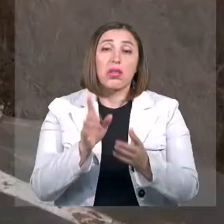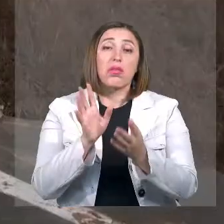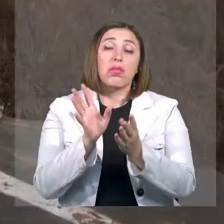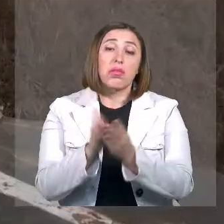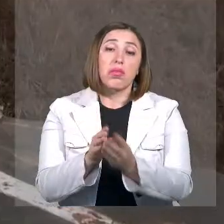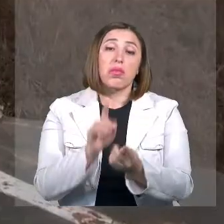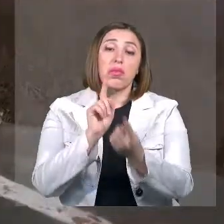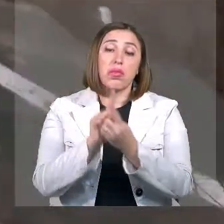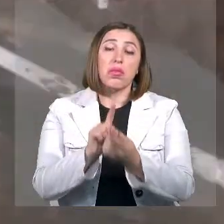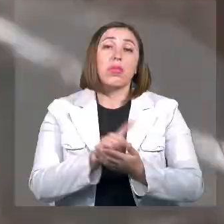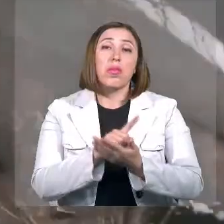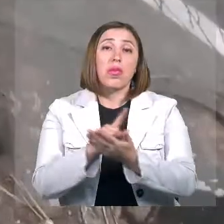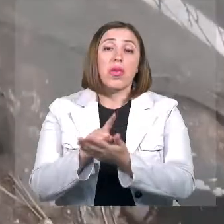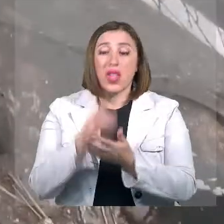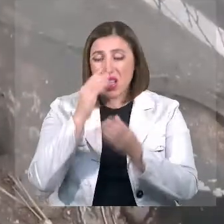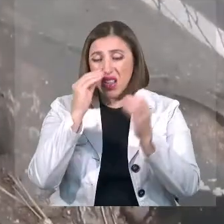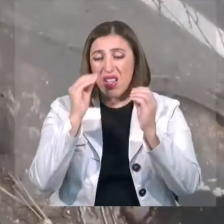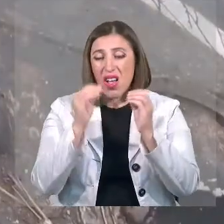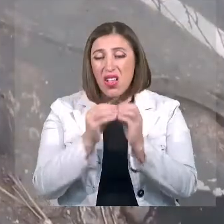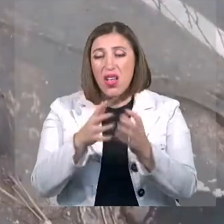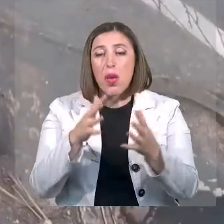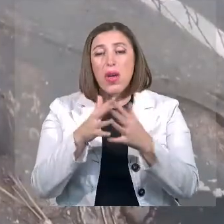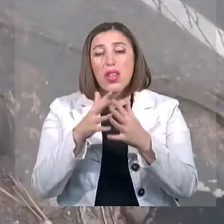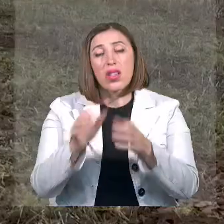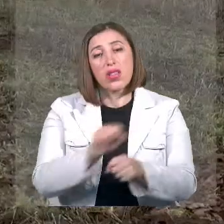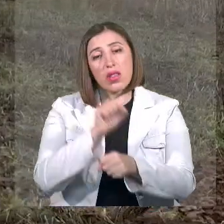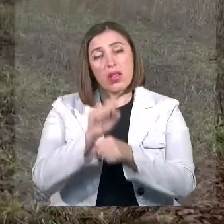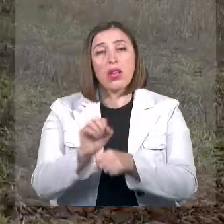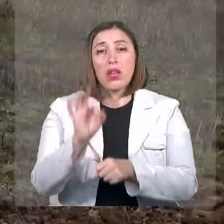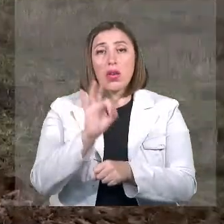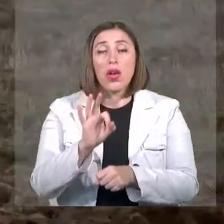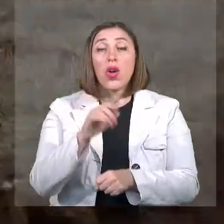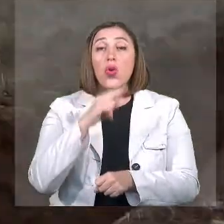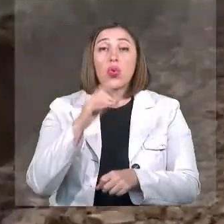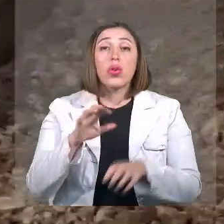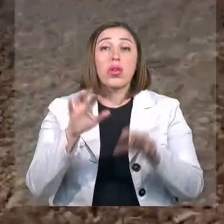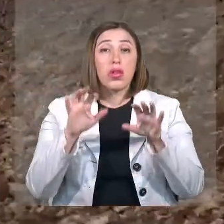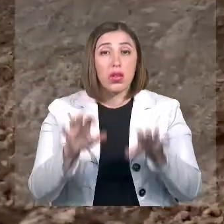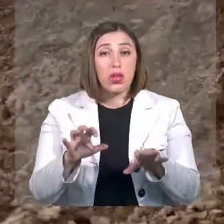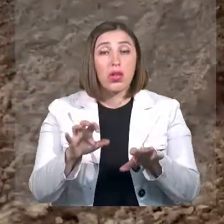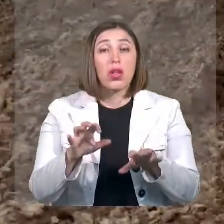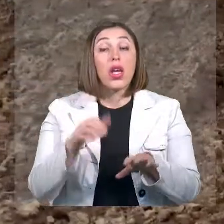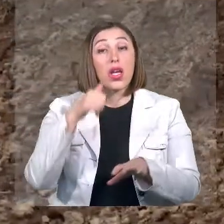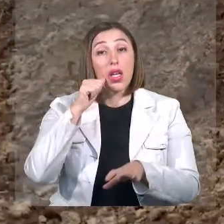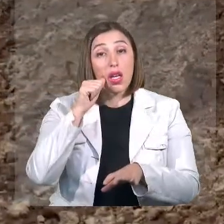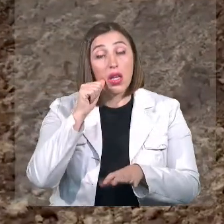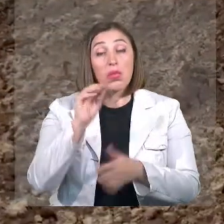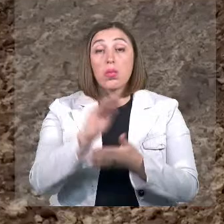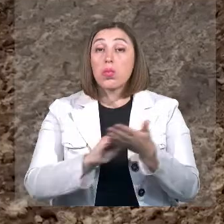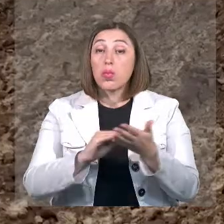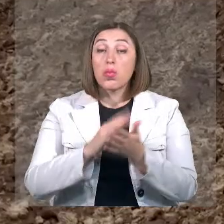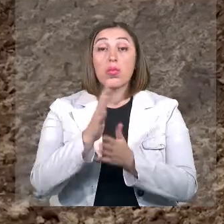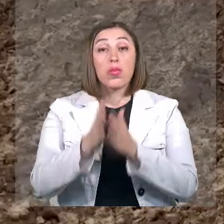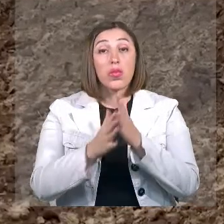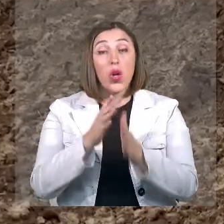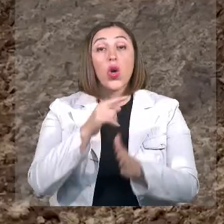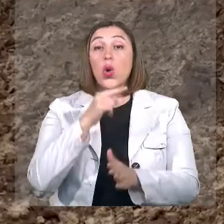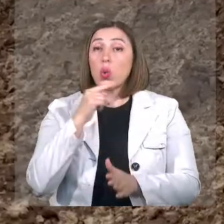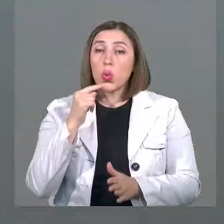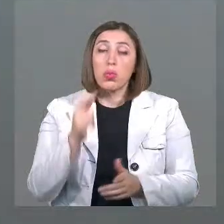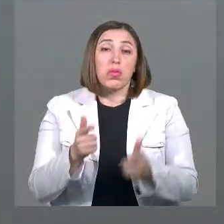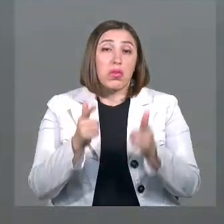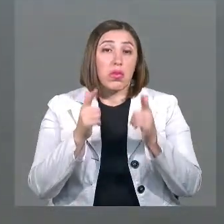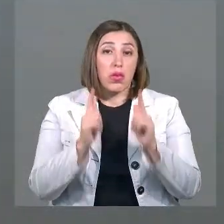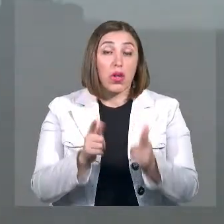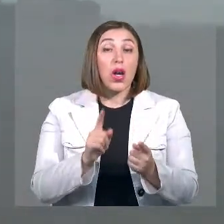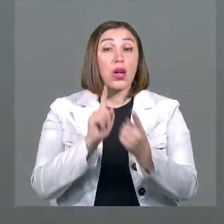բանակցել 10 ամիս տևող պատերազմին վերջ տալու համար։ Վլադիմիր Պուտինը մասնավորապես 3 կրկին ասել է, որ Ռուսաստանը պատրաստ